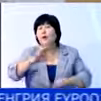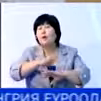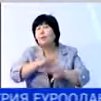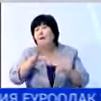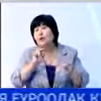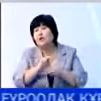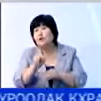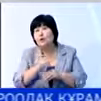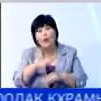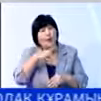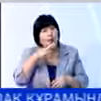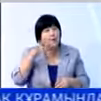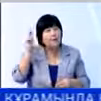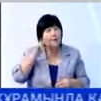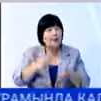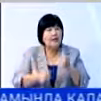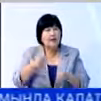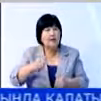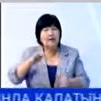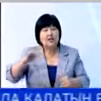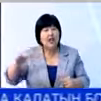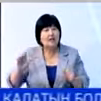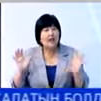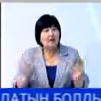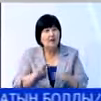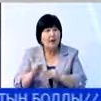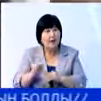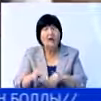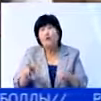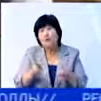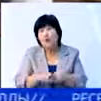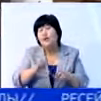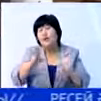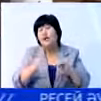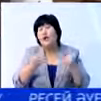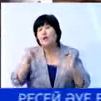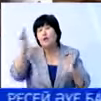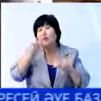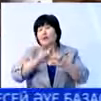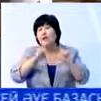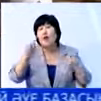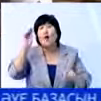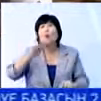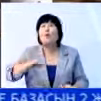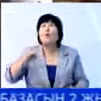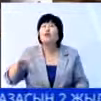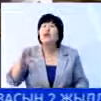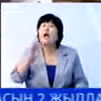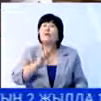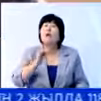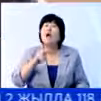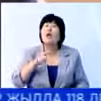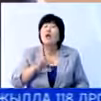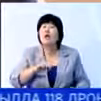қыр-сырын үйретіп, көптеген білім бәйгелеріне шәкірттер баптаған. Соның нәтижесі болар, бұл білім шаңырағының оқушылары биология